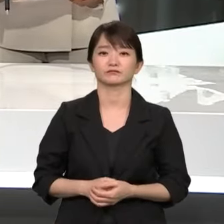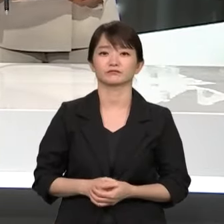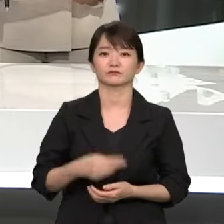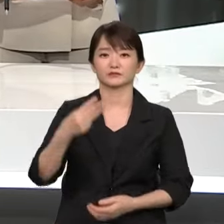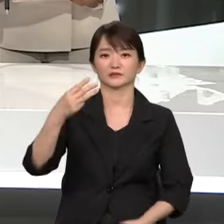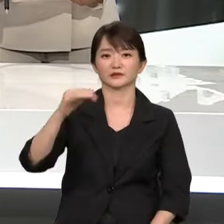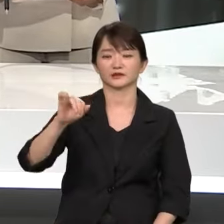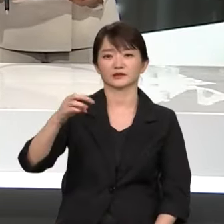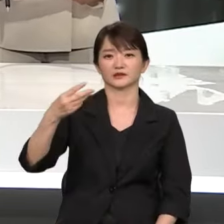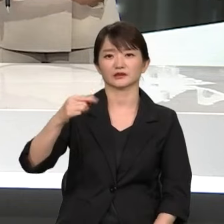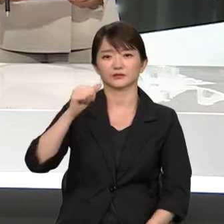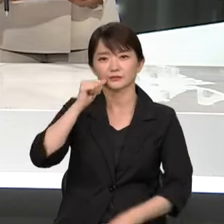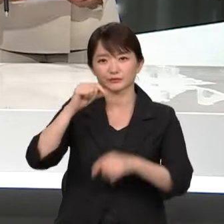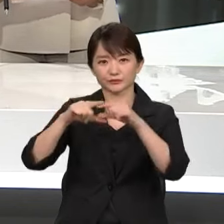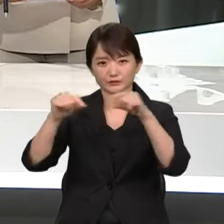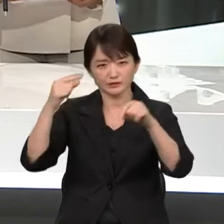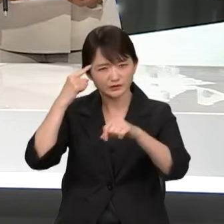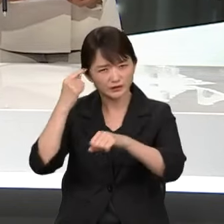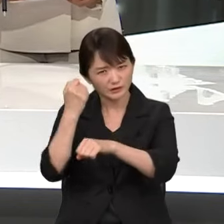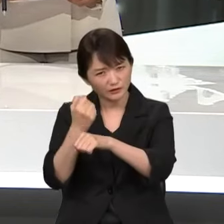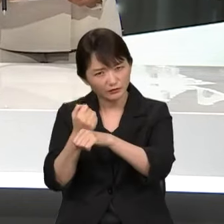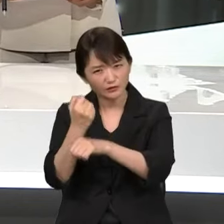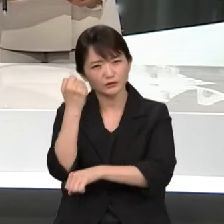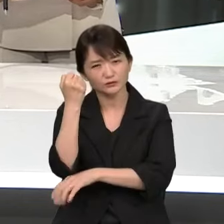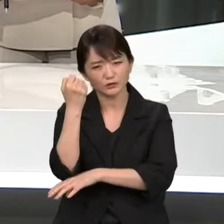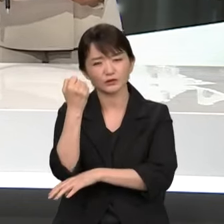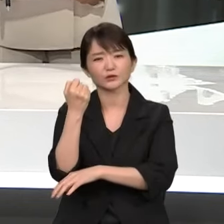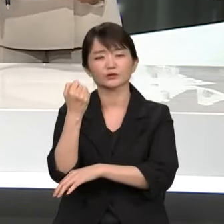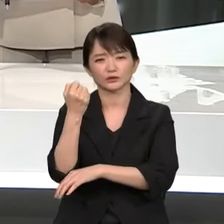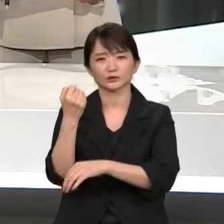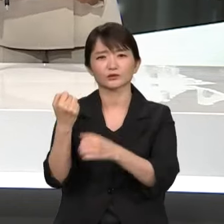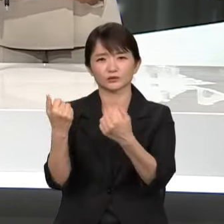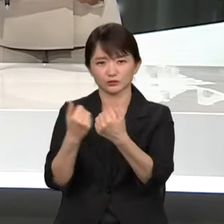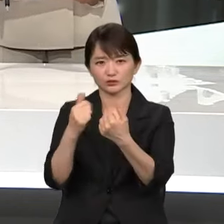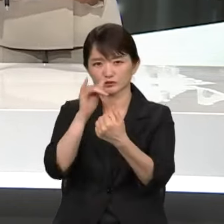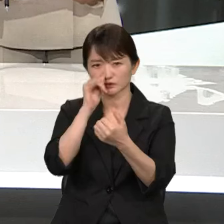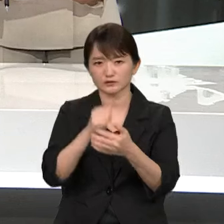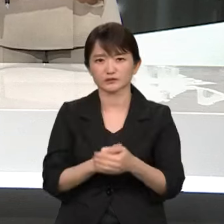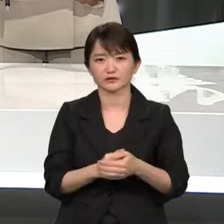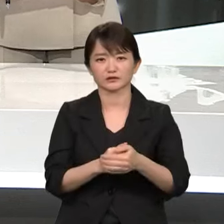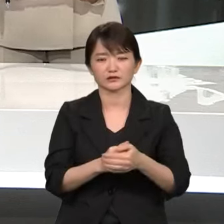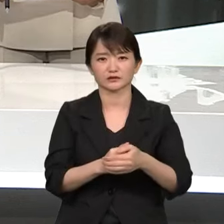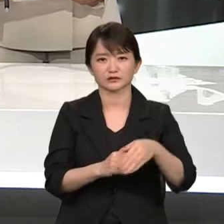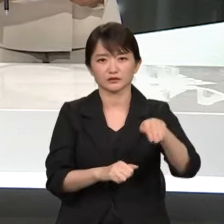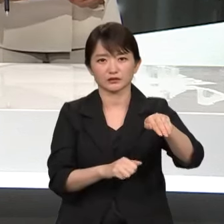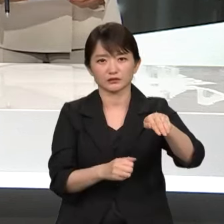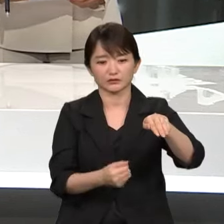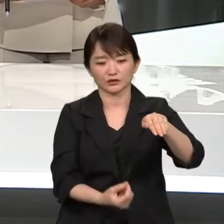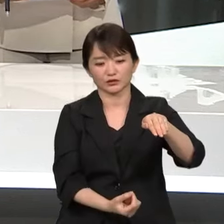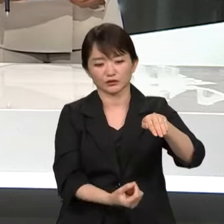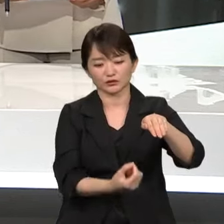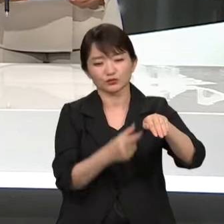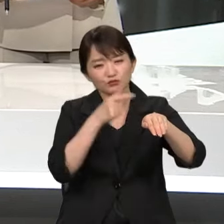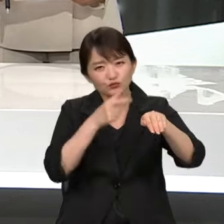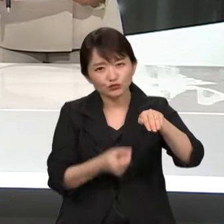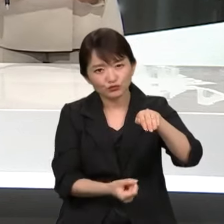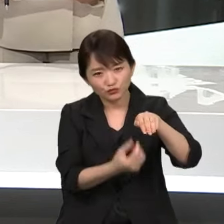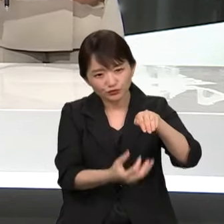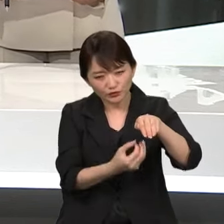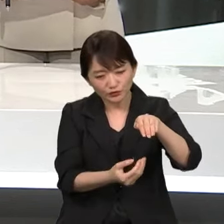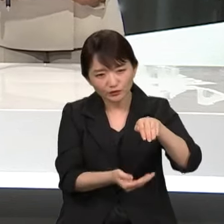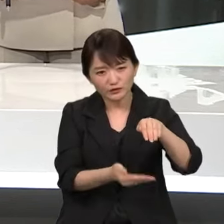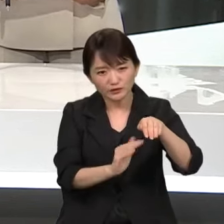리튬 배터리 개발 같은 근원적인 논의도 있고요 하부 스프링클러 설치 같은 방제 대책도 있습니다